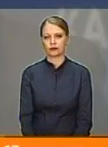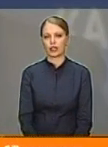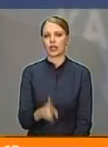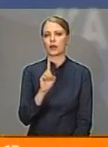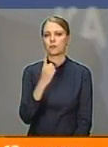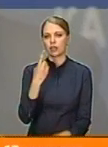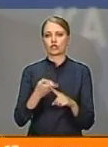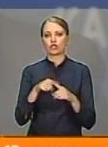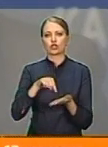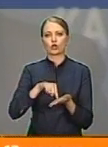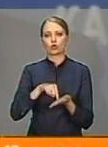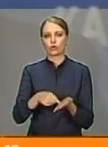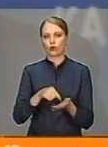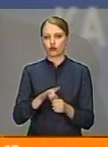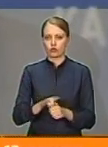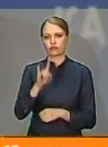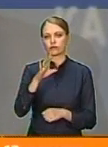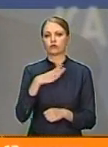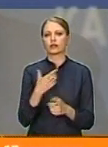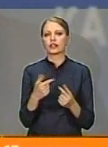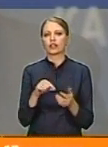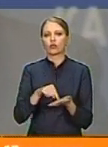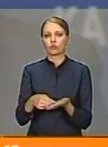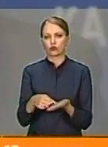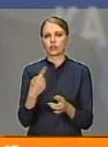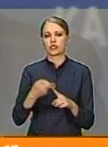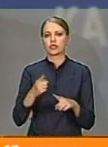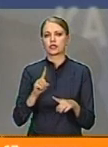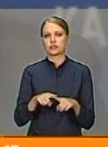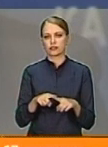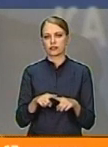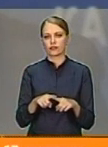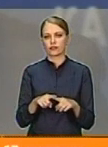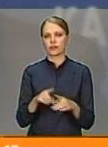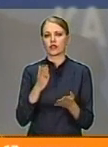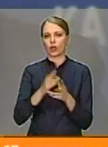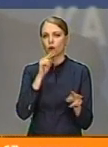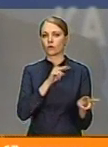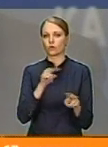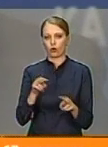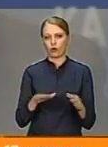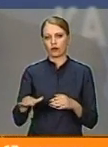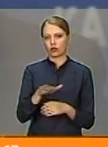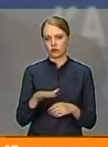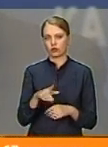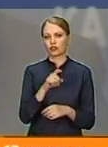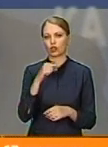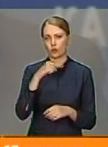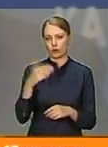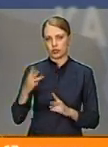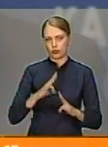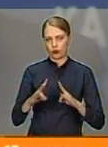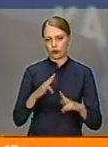Перше – це точка, звідки була випущена ракета. Це є контрольована територія проросійськими